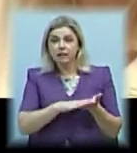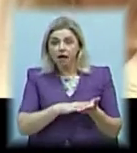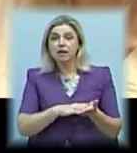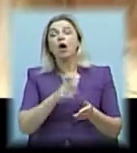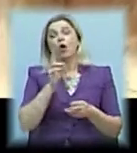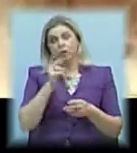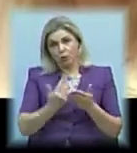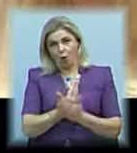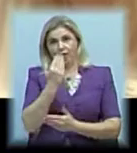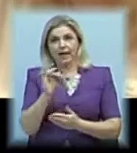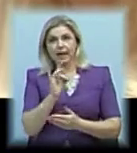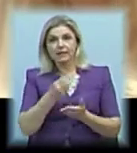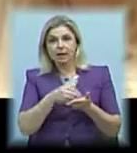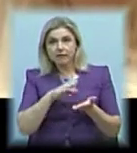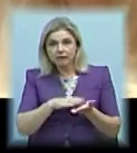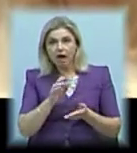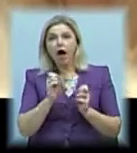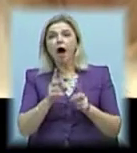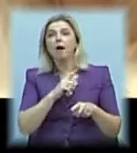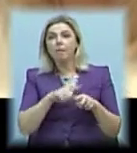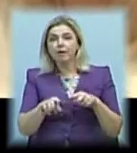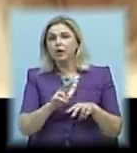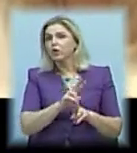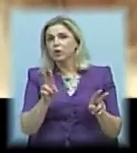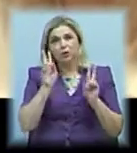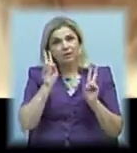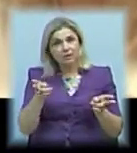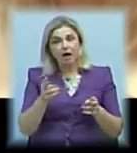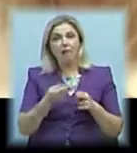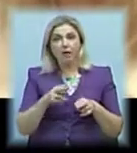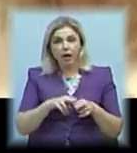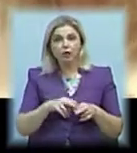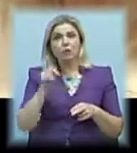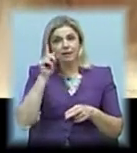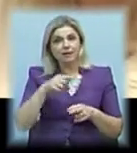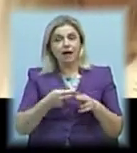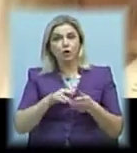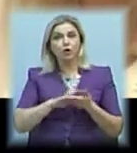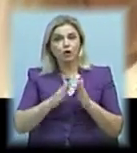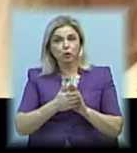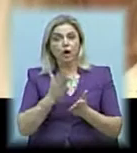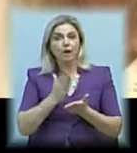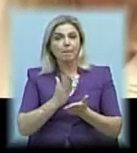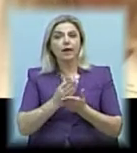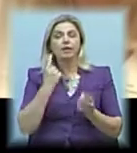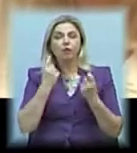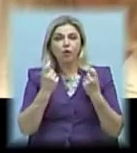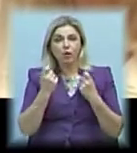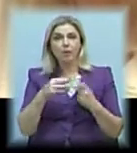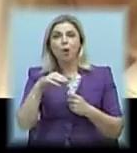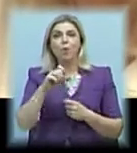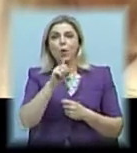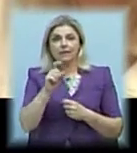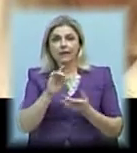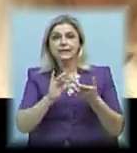перерегистрирован. Как быстро это будет, это никто не скажет. Вот поэтому мы знаем ли эту ситуацию, мы имеем информацию, это есть на МОЗовском сайте,